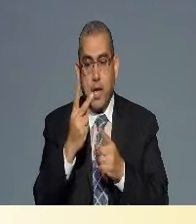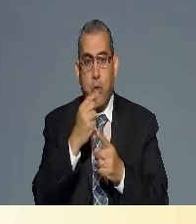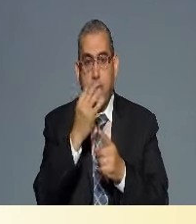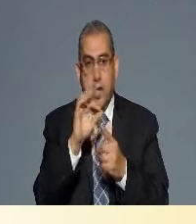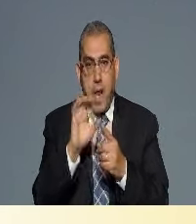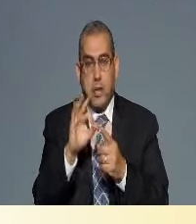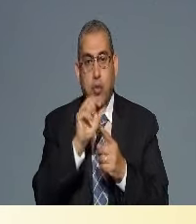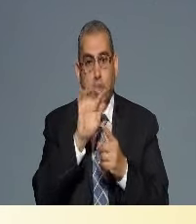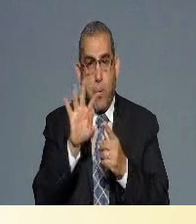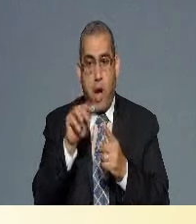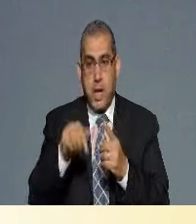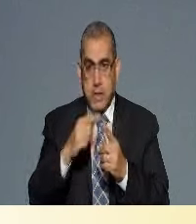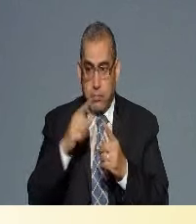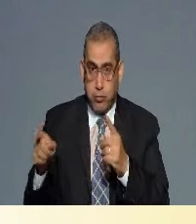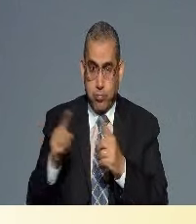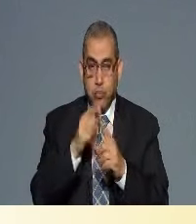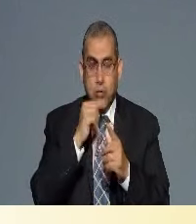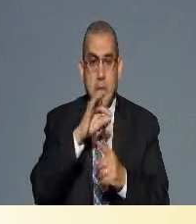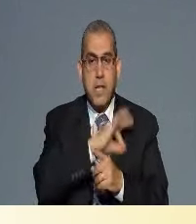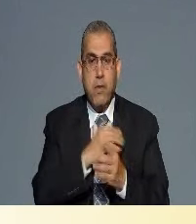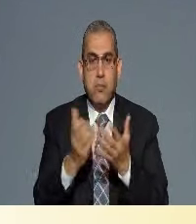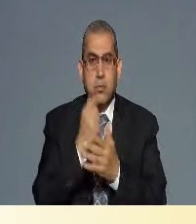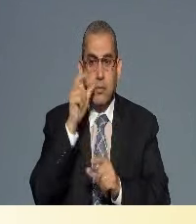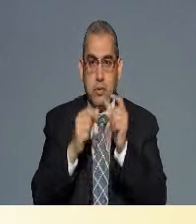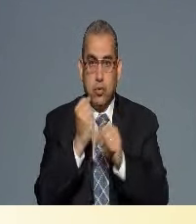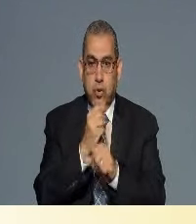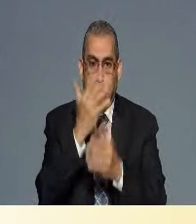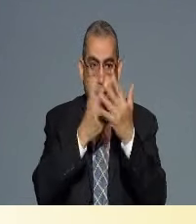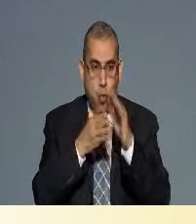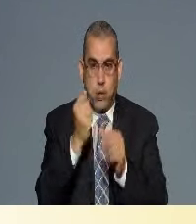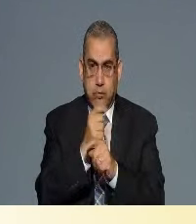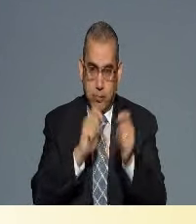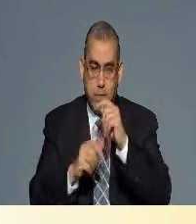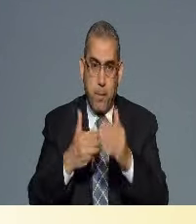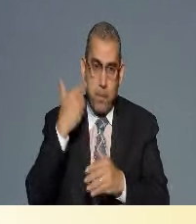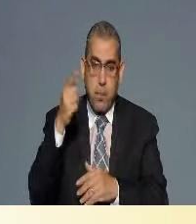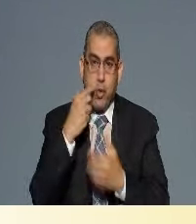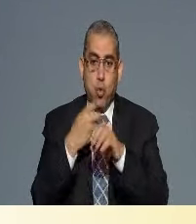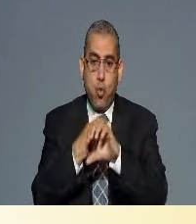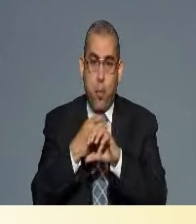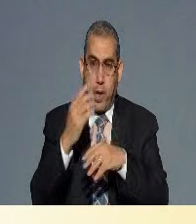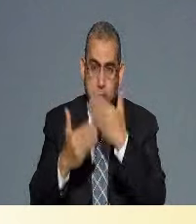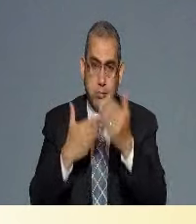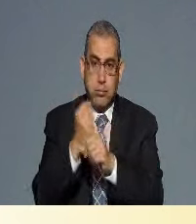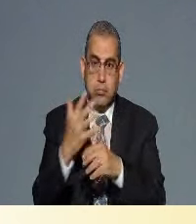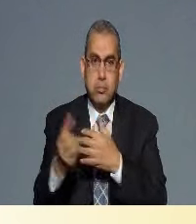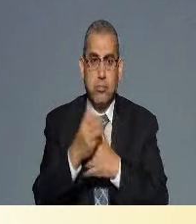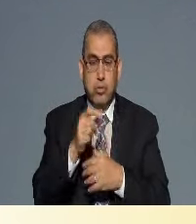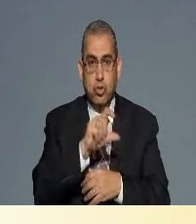فعشان نعظم الاستفادة من الكوادر البشرية اللي موجودة داخل المصنع، فيجي بعد ذلك الرمان بيبقى الحصاد بتاعه في